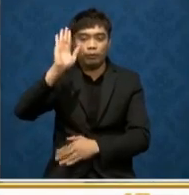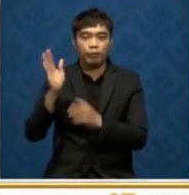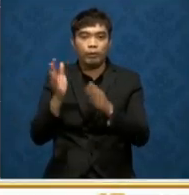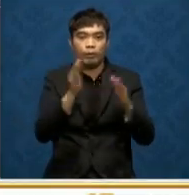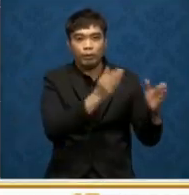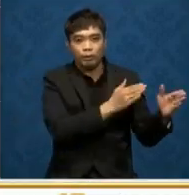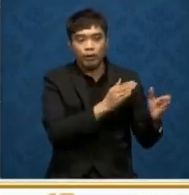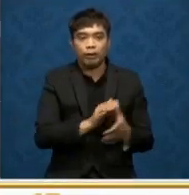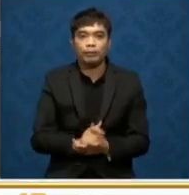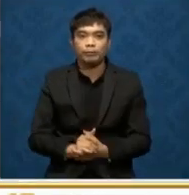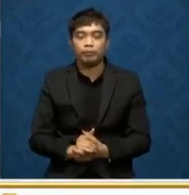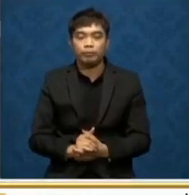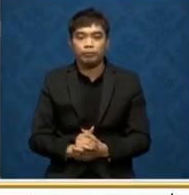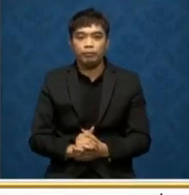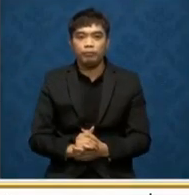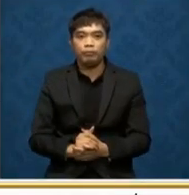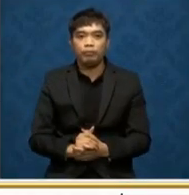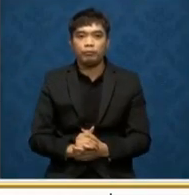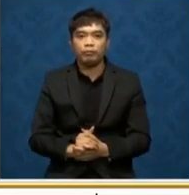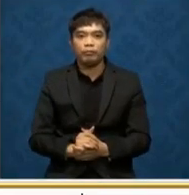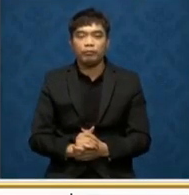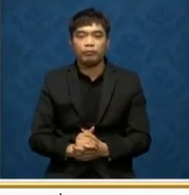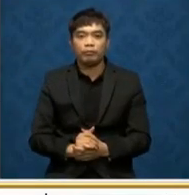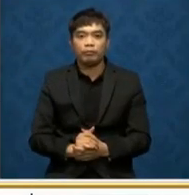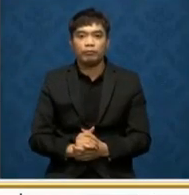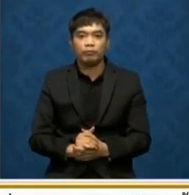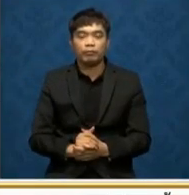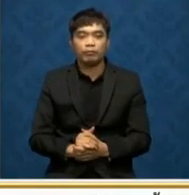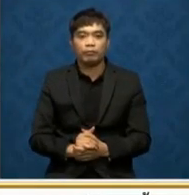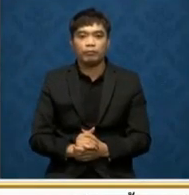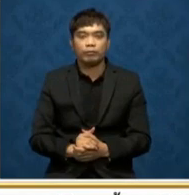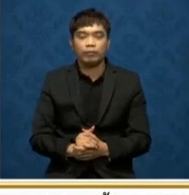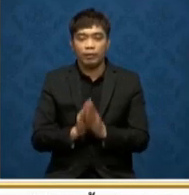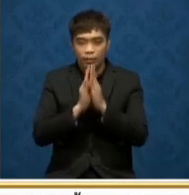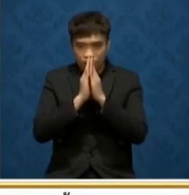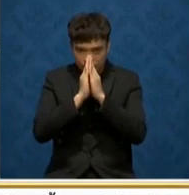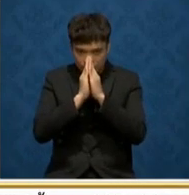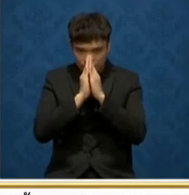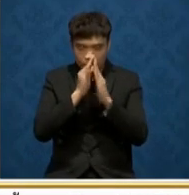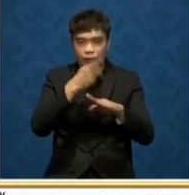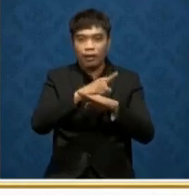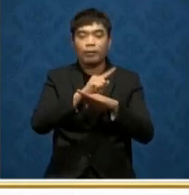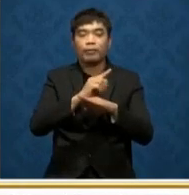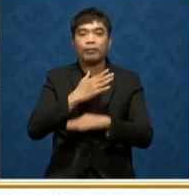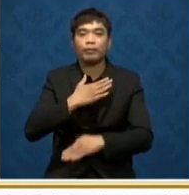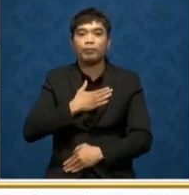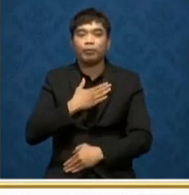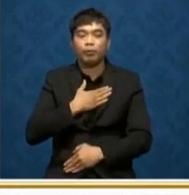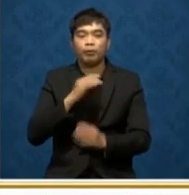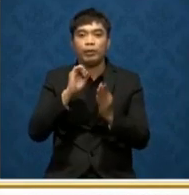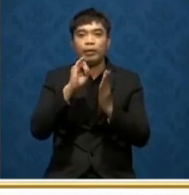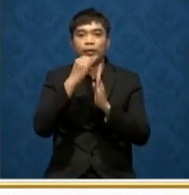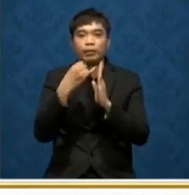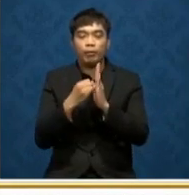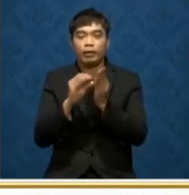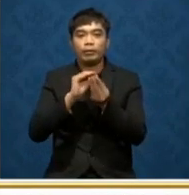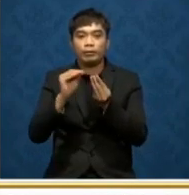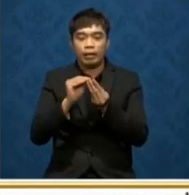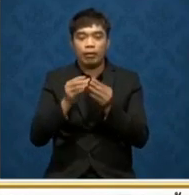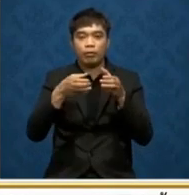ฐครับสองท่านครับ กราบเรียนท่านประธานสภาผู้แทนราษฎรที่เคารพอรรถกรศิริรัตยากรชาวเชิงเซาพลังประชารั